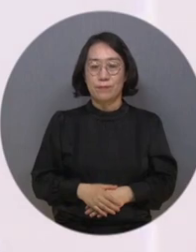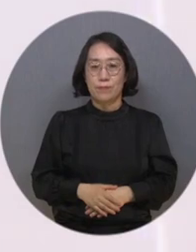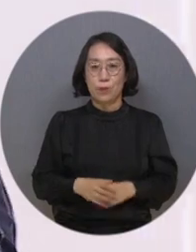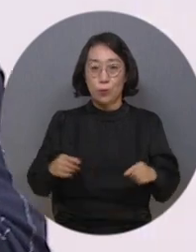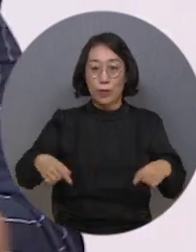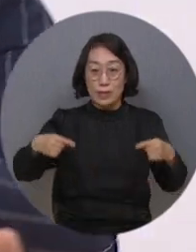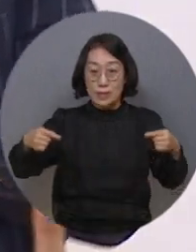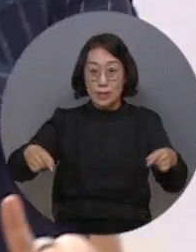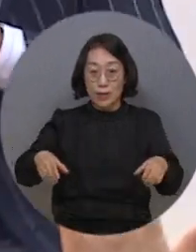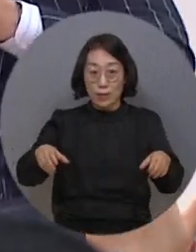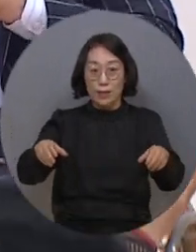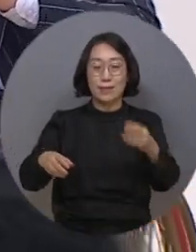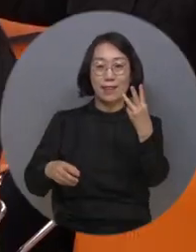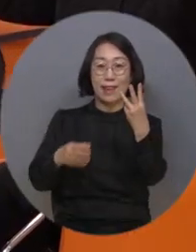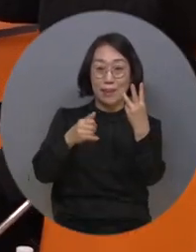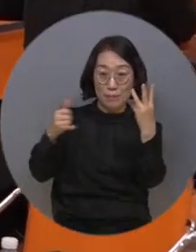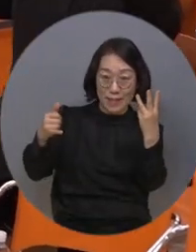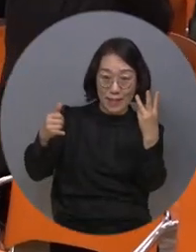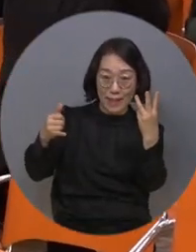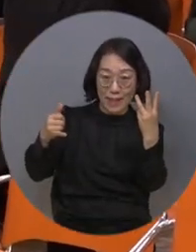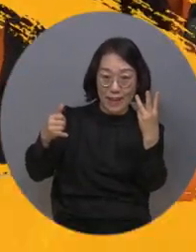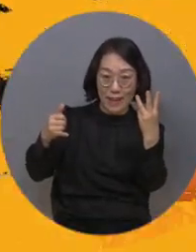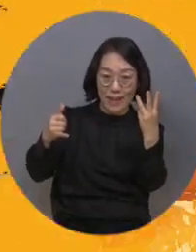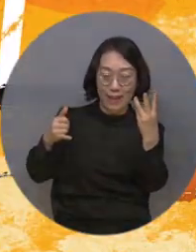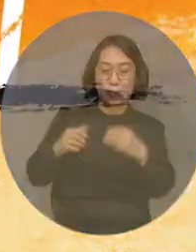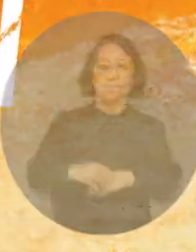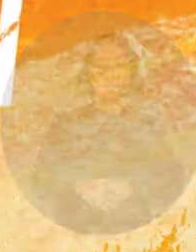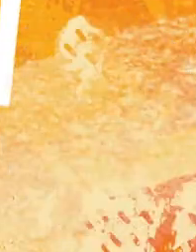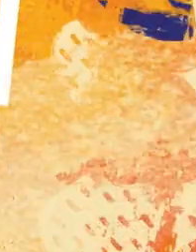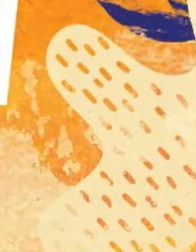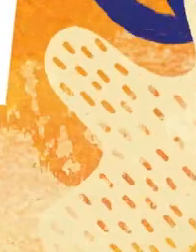피처탄 새 남자.